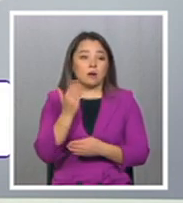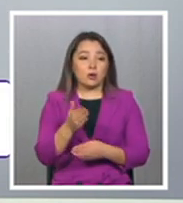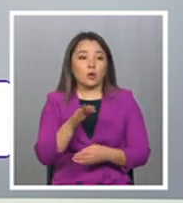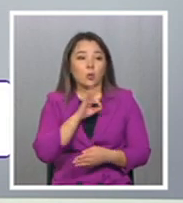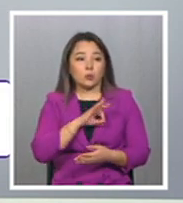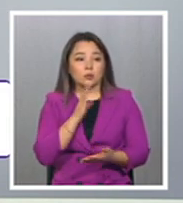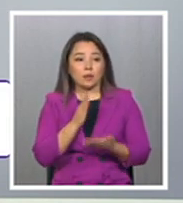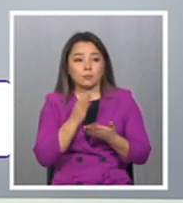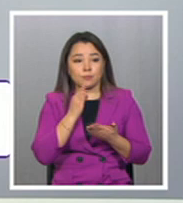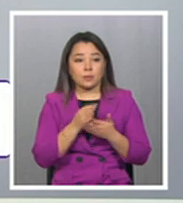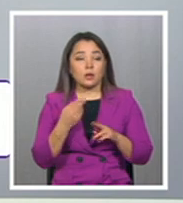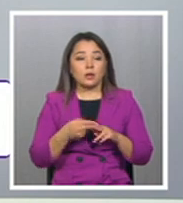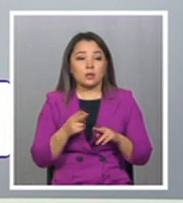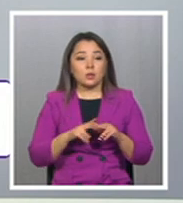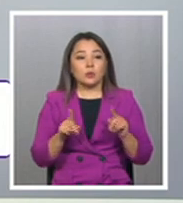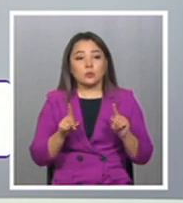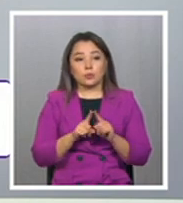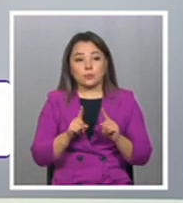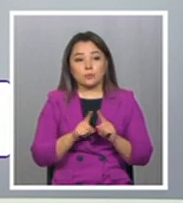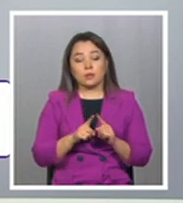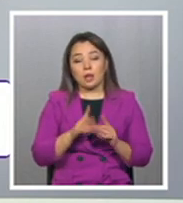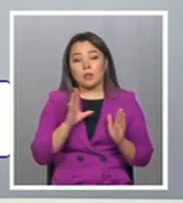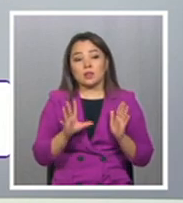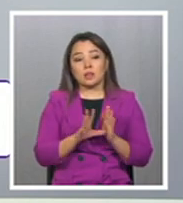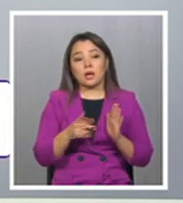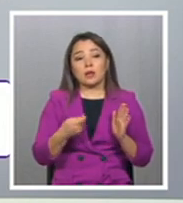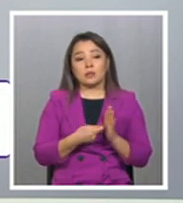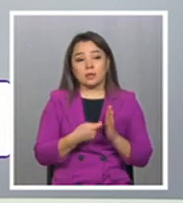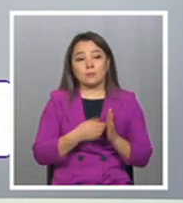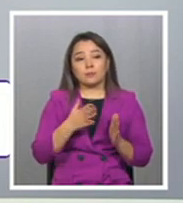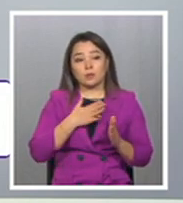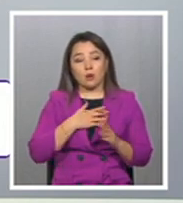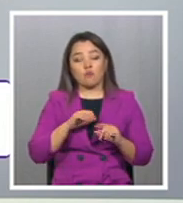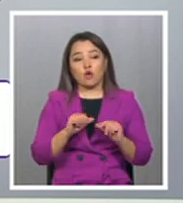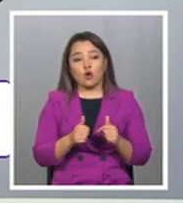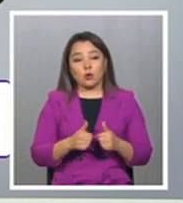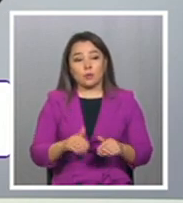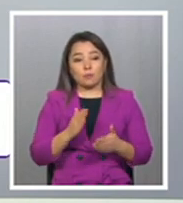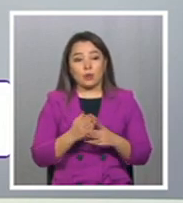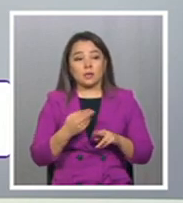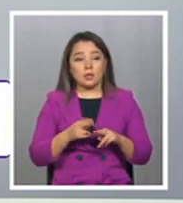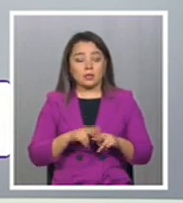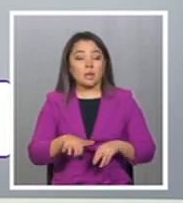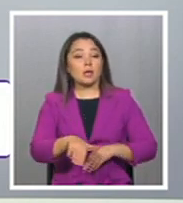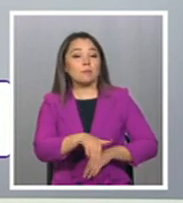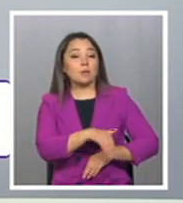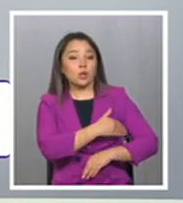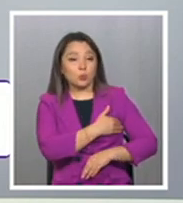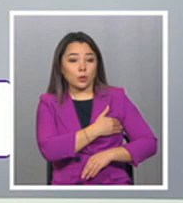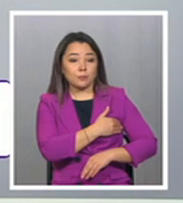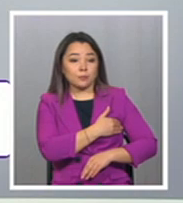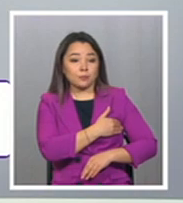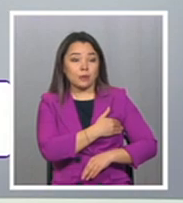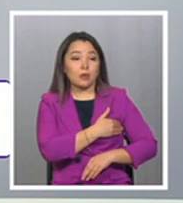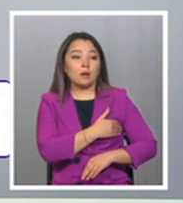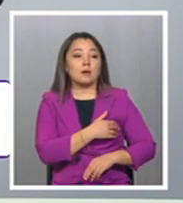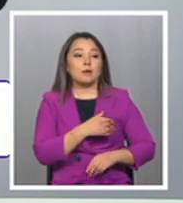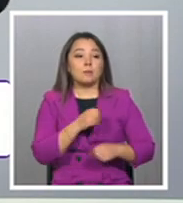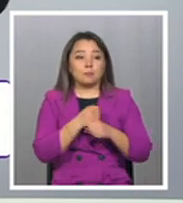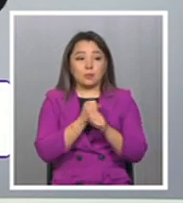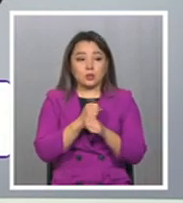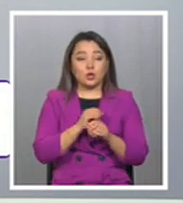қолданамыз. Сонда жылу бұл энергияның формасы, ал температура